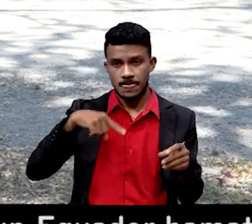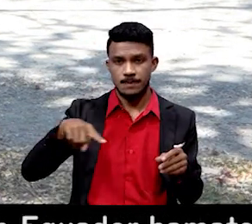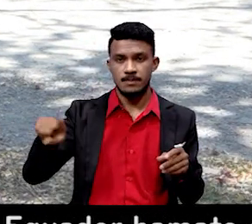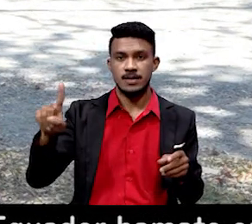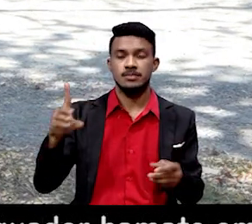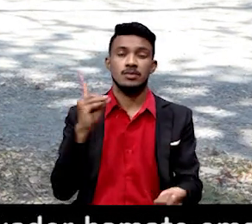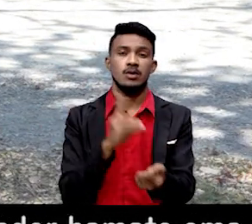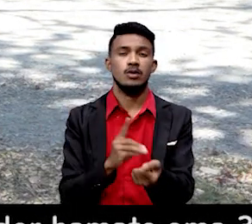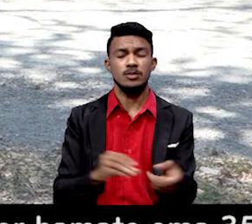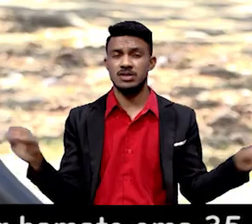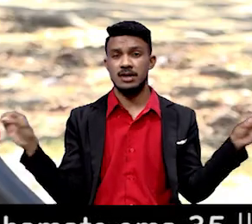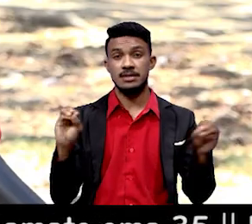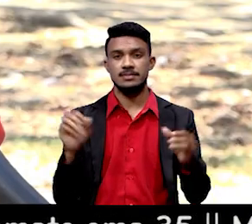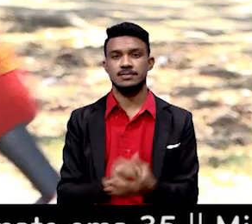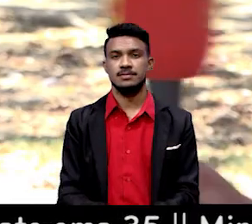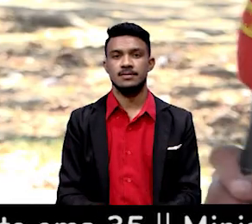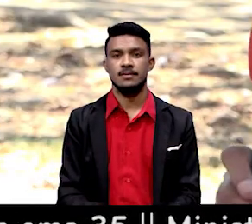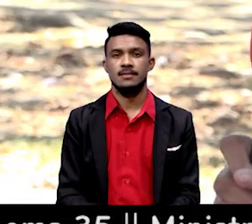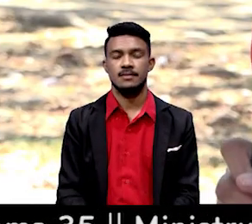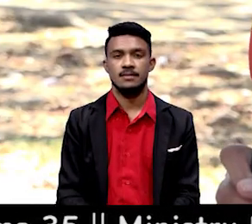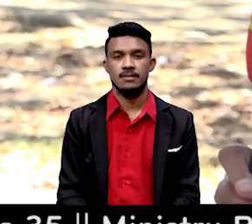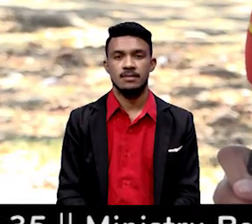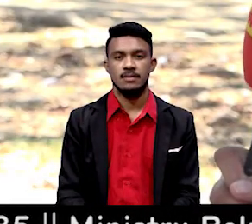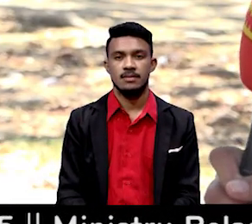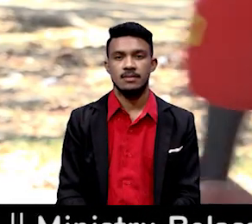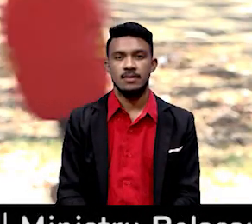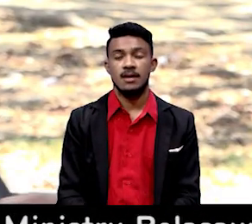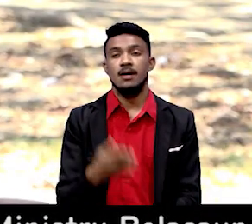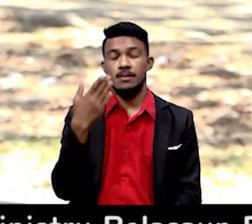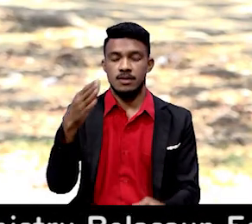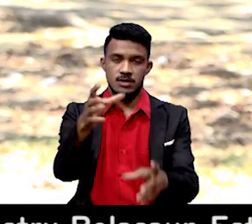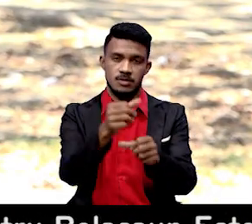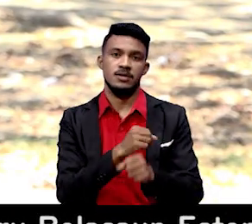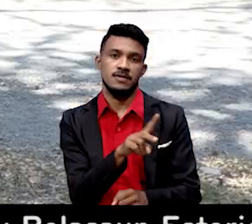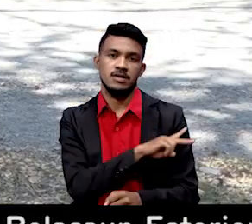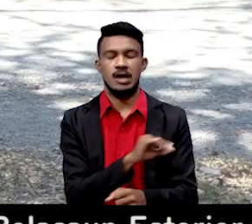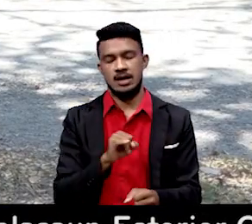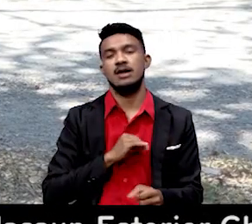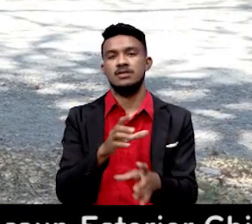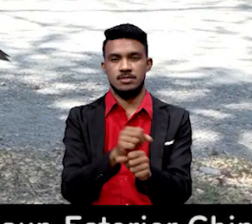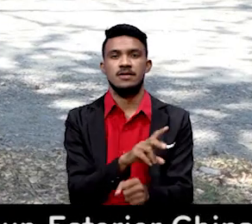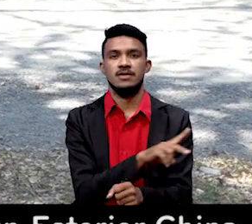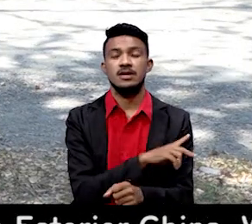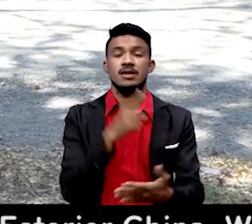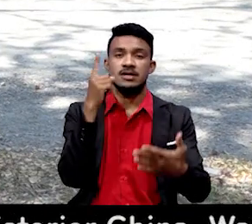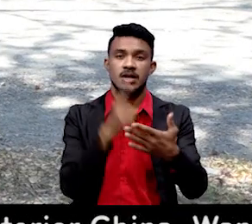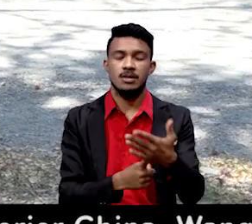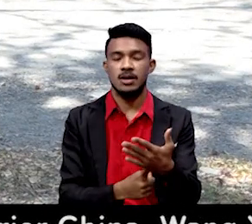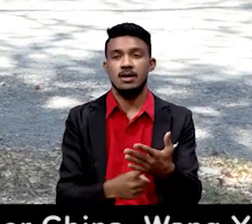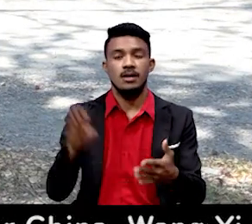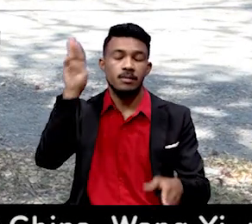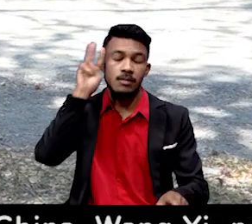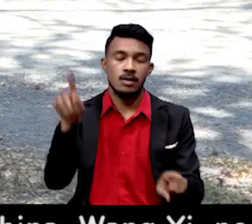dalam itu bah doktor mas lahir. Mau rasik si mona basina kalau mau. Aku si mutena. Tahu saya dia makan mau hakarak atau hati